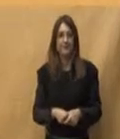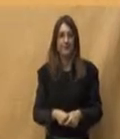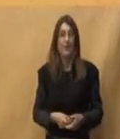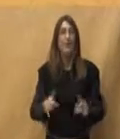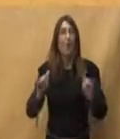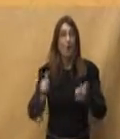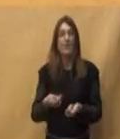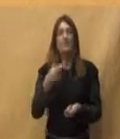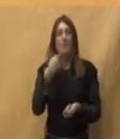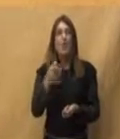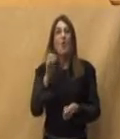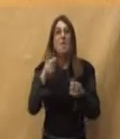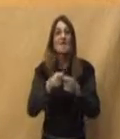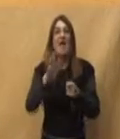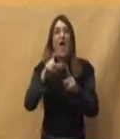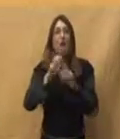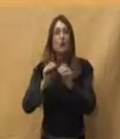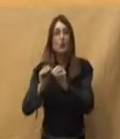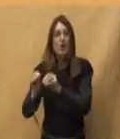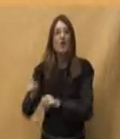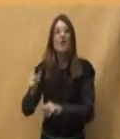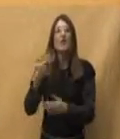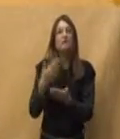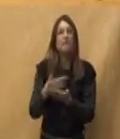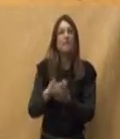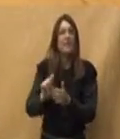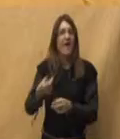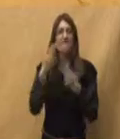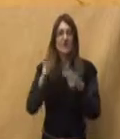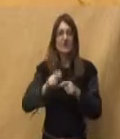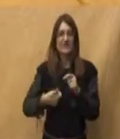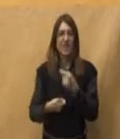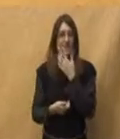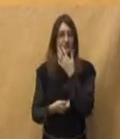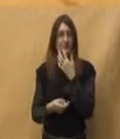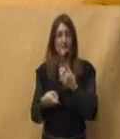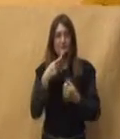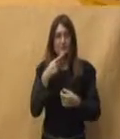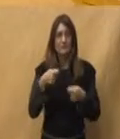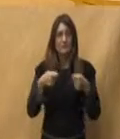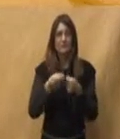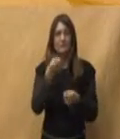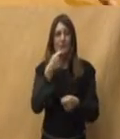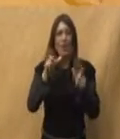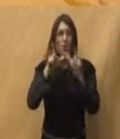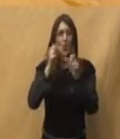se vraćamo na edukaciju, koja je baza svemu. Baza svemu. Recite mi, kad smo govorili o hrani, ugljikohidrati, vitamini, masti,